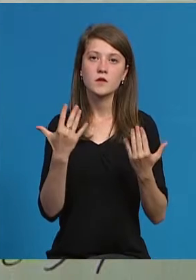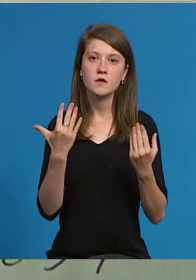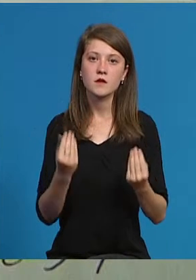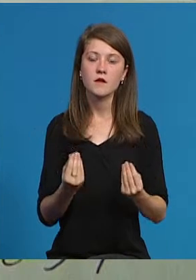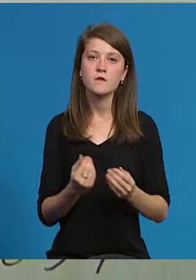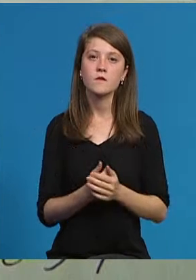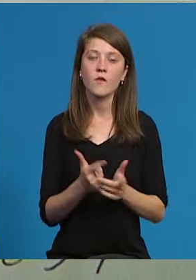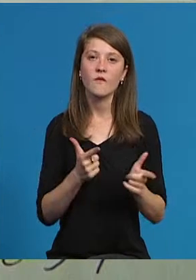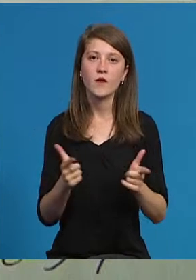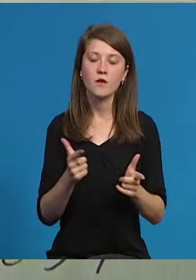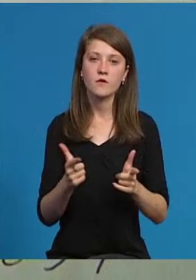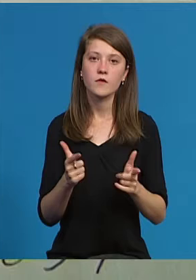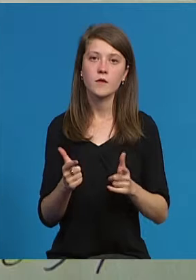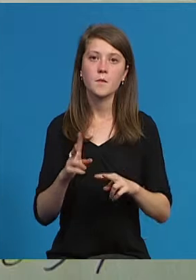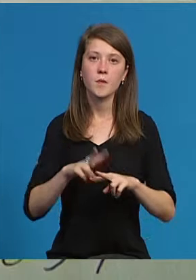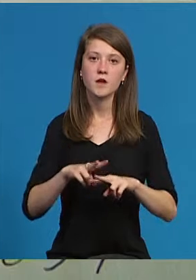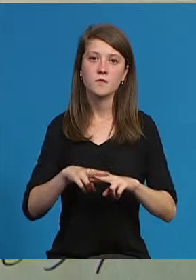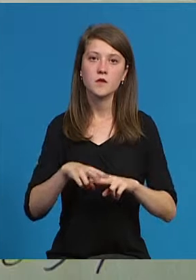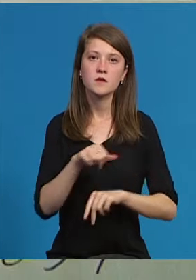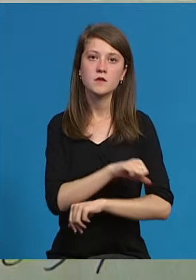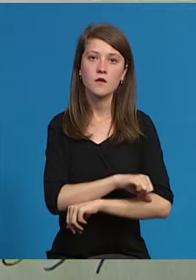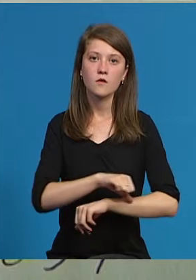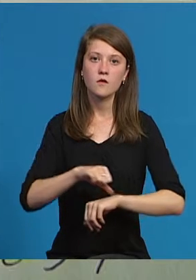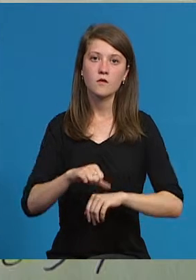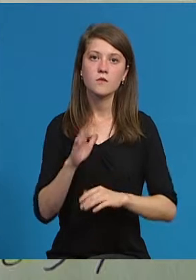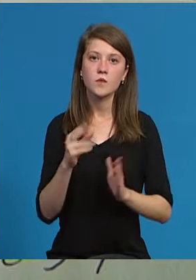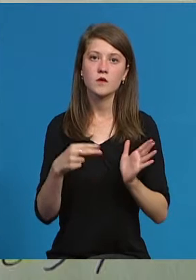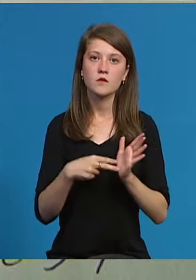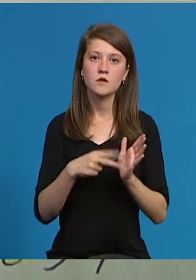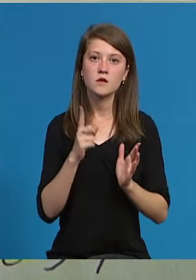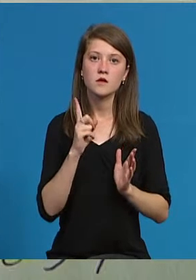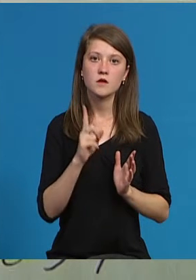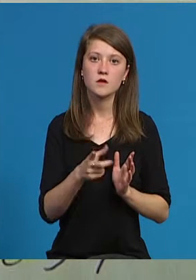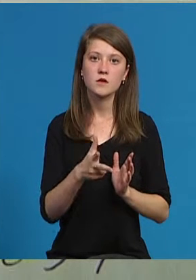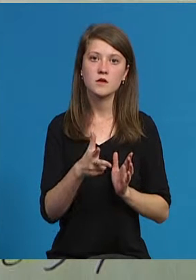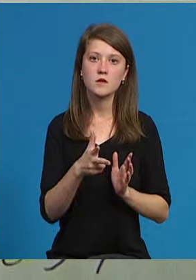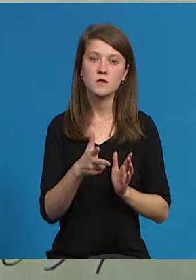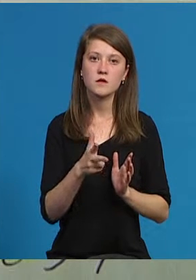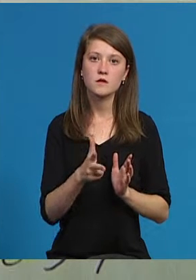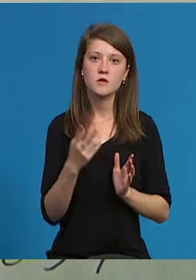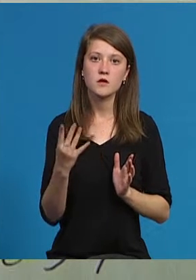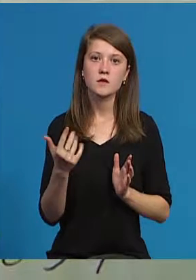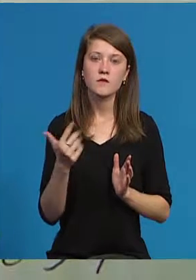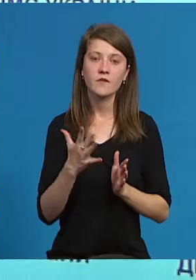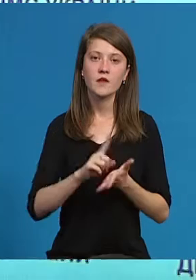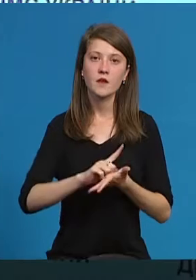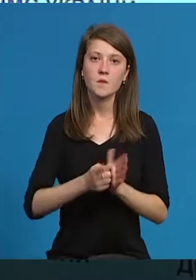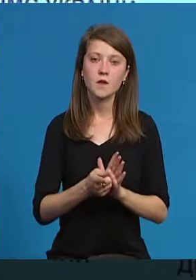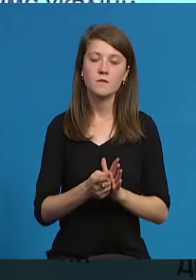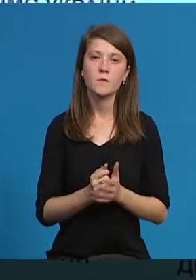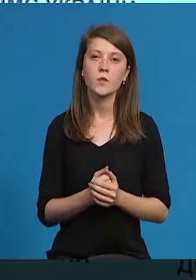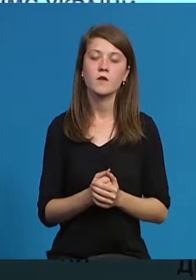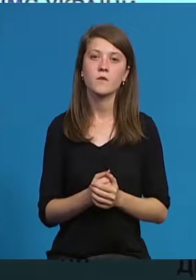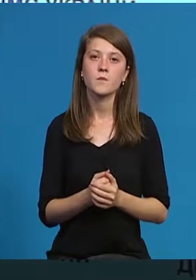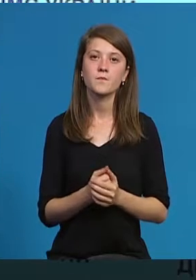виготовлення паспорта громадянина України для виїзду за кордон буде коштувати 1034 гривні в терміновому режимі,